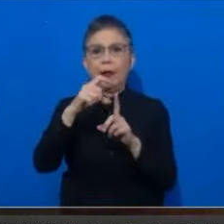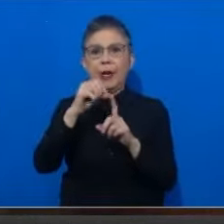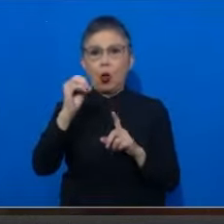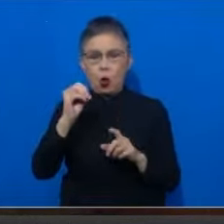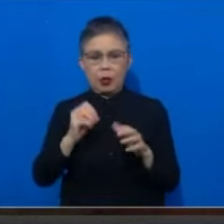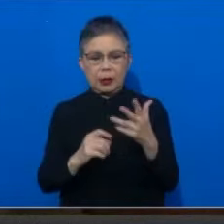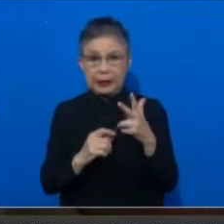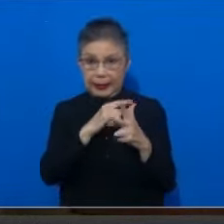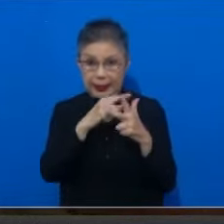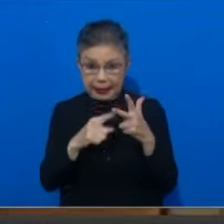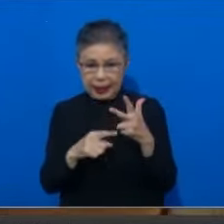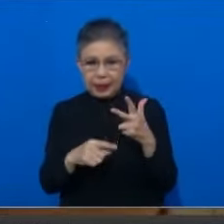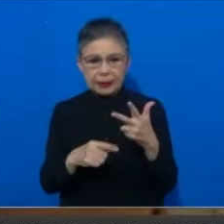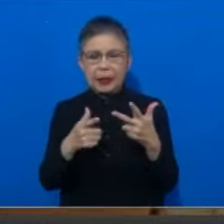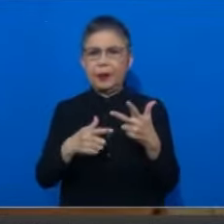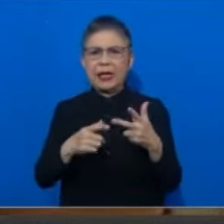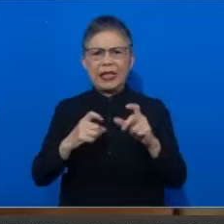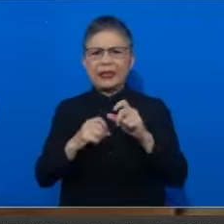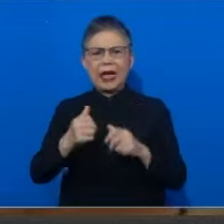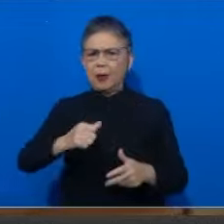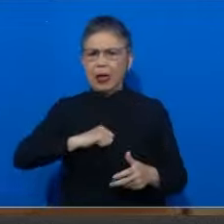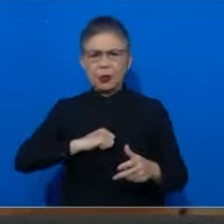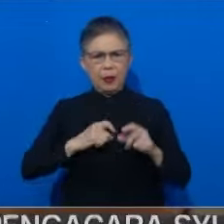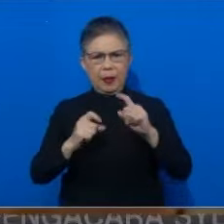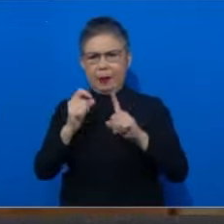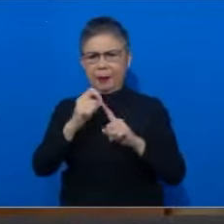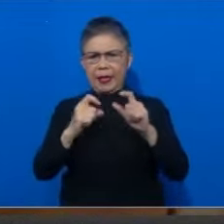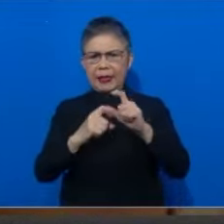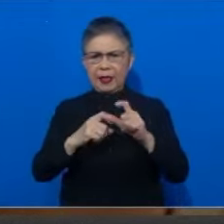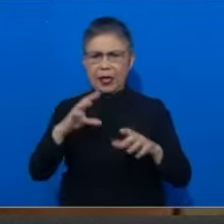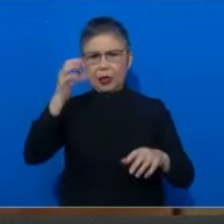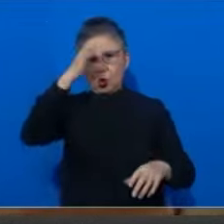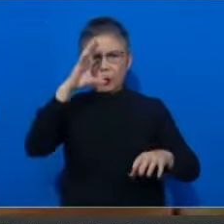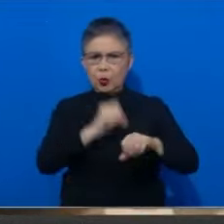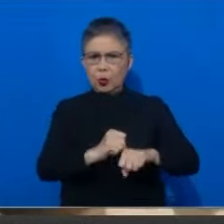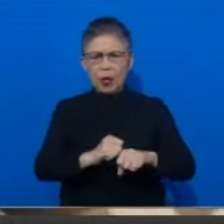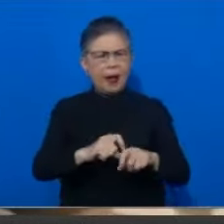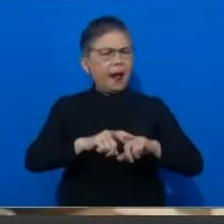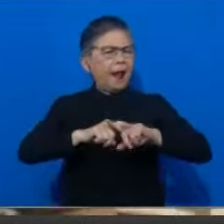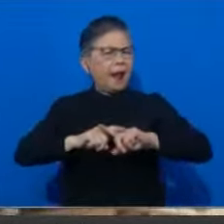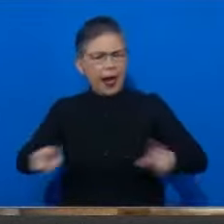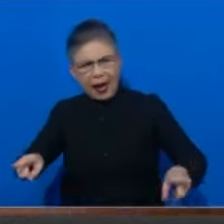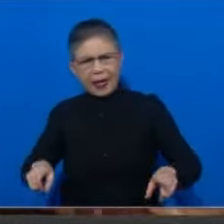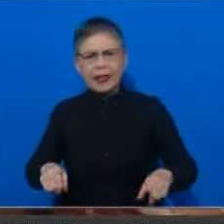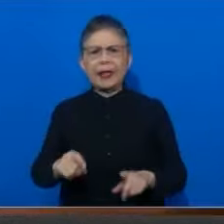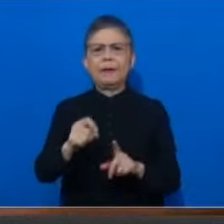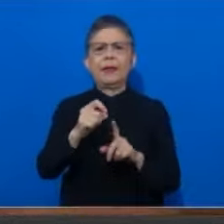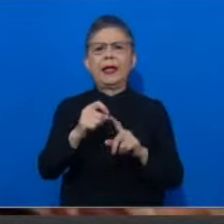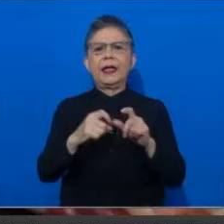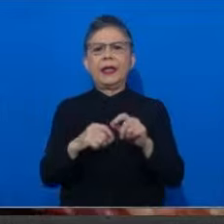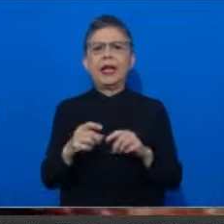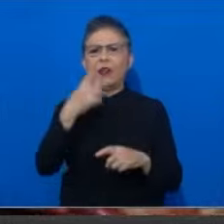Perong, Dani dan Andi. Namun Saka mengaku Peggy Setiawan yang ditangkap berbeda dengan sosok Peggy yang ada di dalam foto.